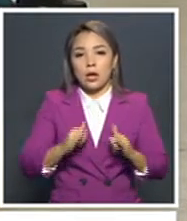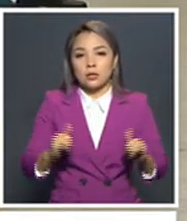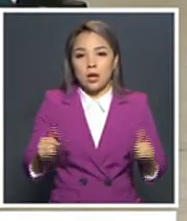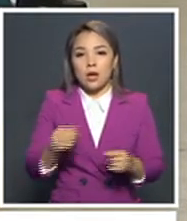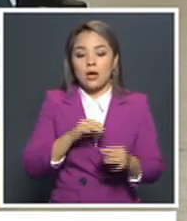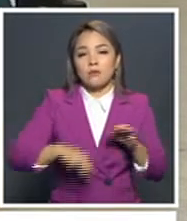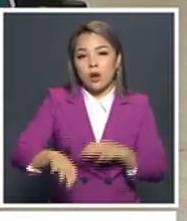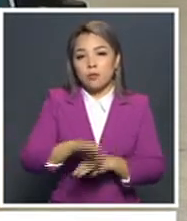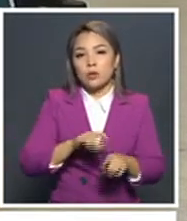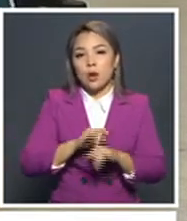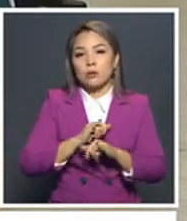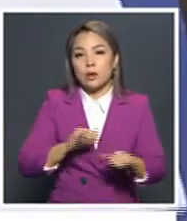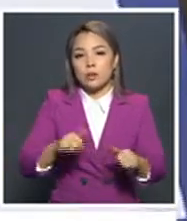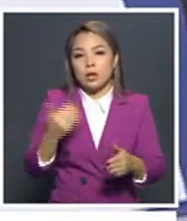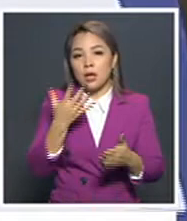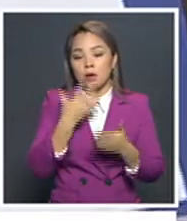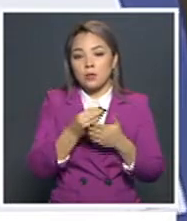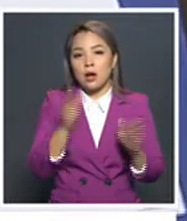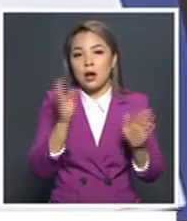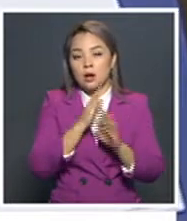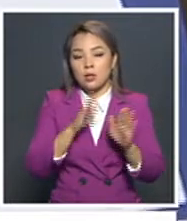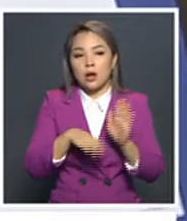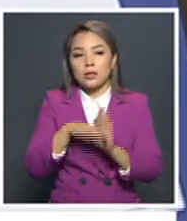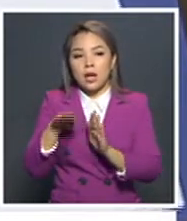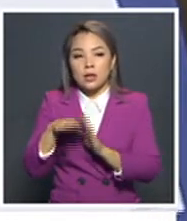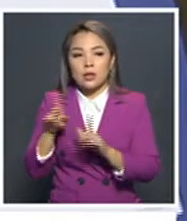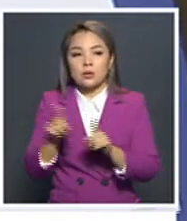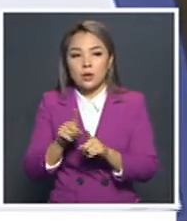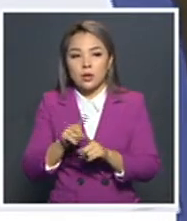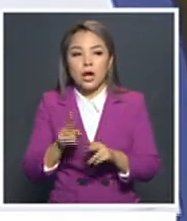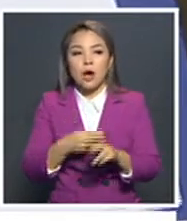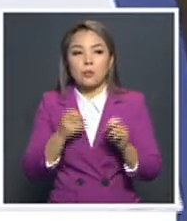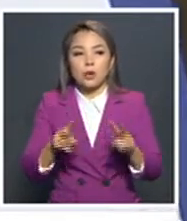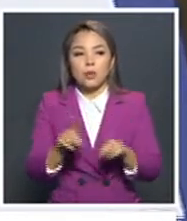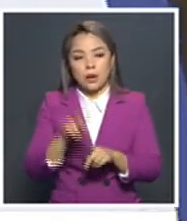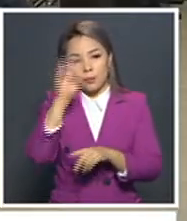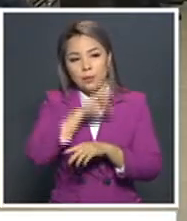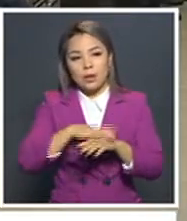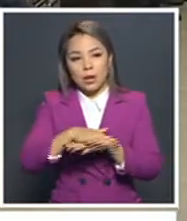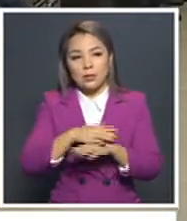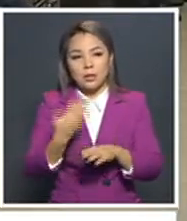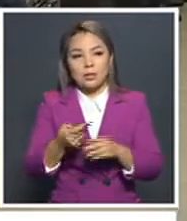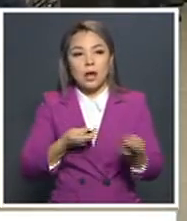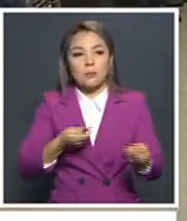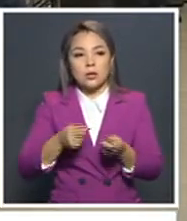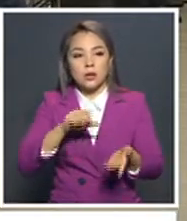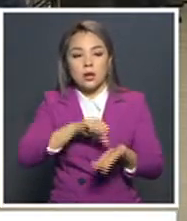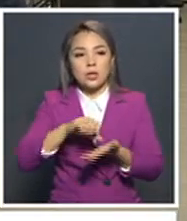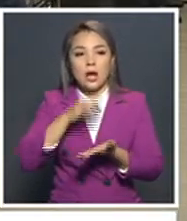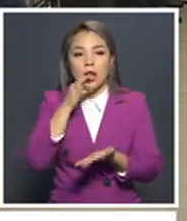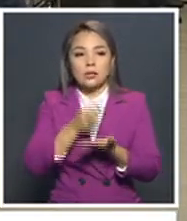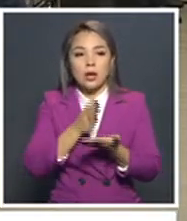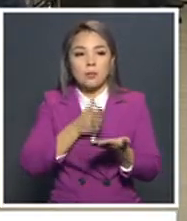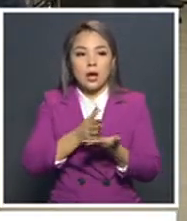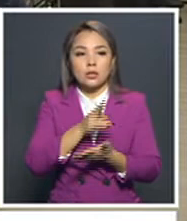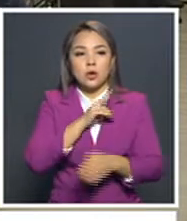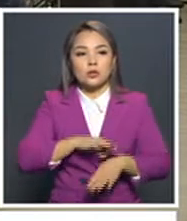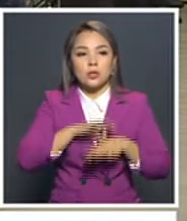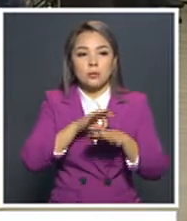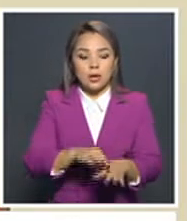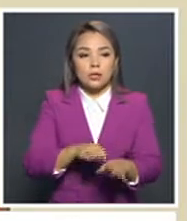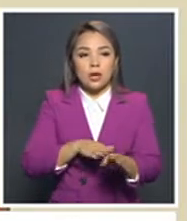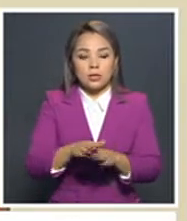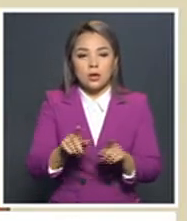инфрақұрылым мәселесі, экологияны жақсарту, қауіпсіздік және мемлекеттік басқару түйткілдеріне де тоқталды. Бұл бағыттағы жұмыстарды